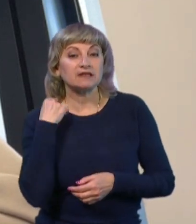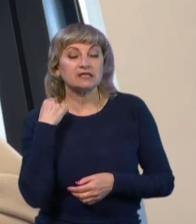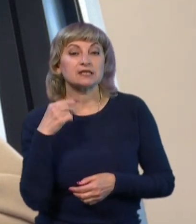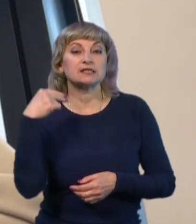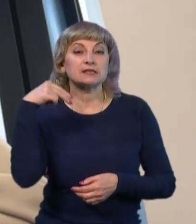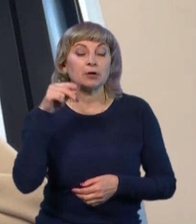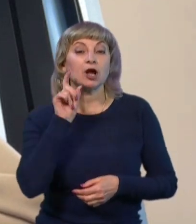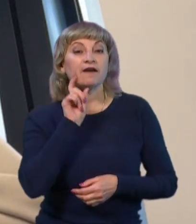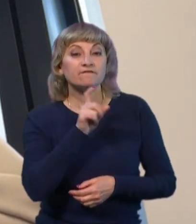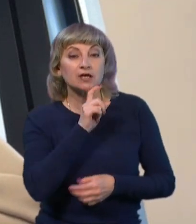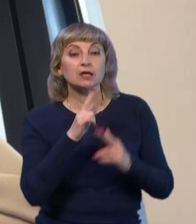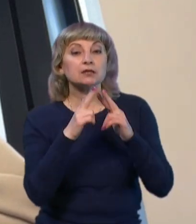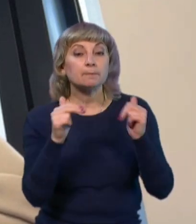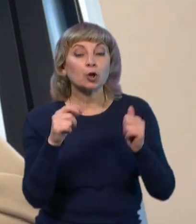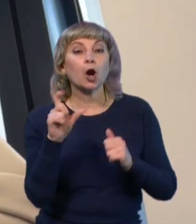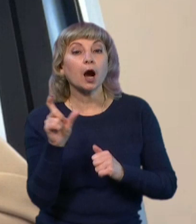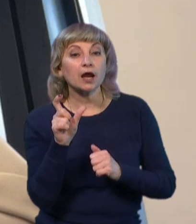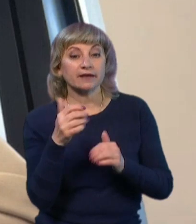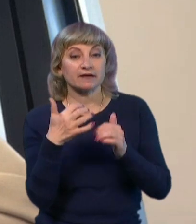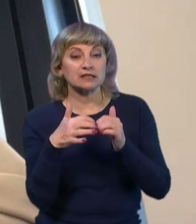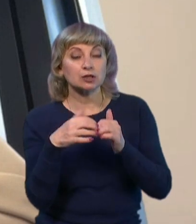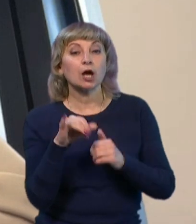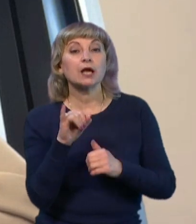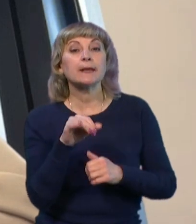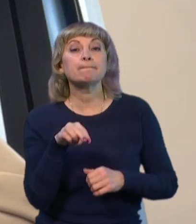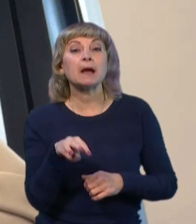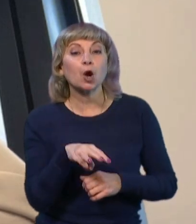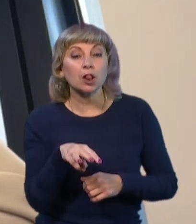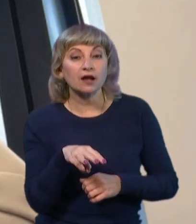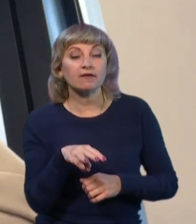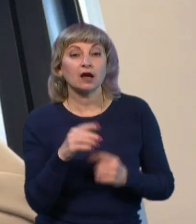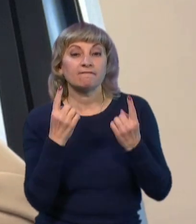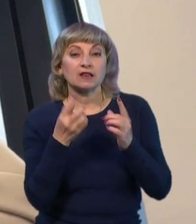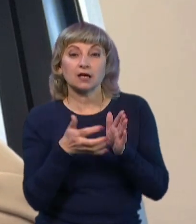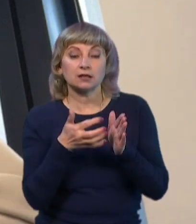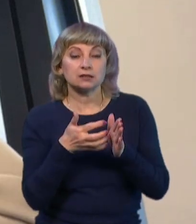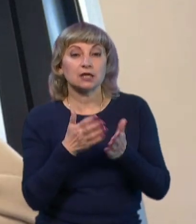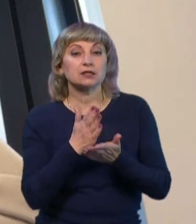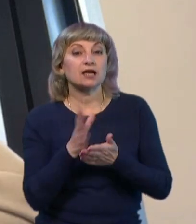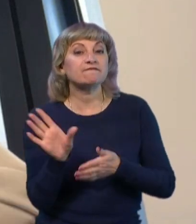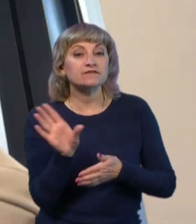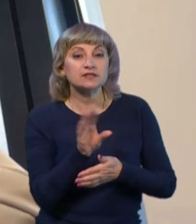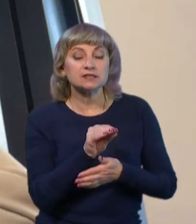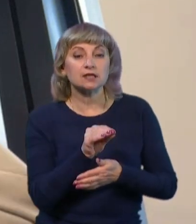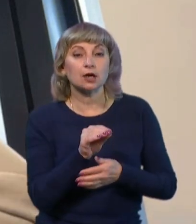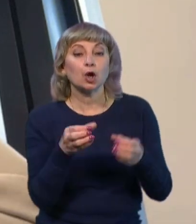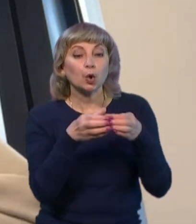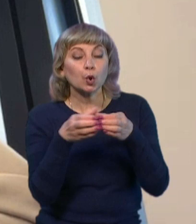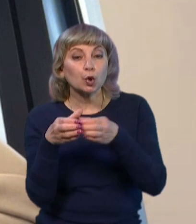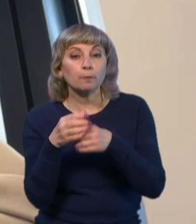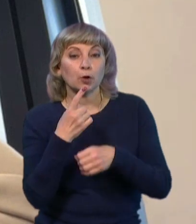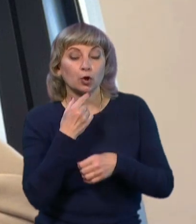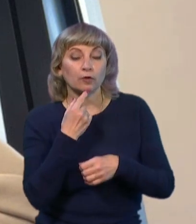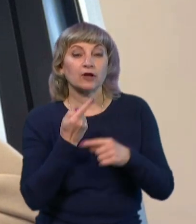Запоріжжя, Вінниця, Дніпро, Харків, Херсон і Миколаїв, велика нестача є всіх груп крові,